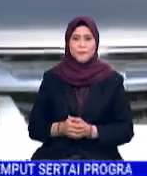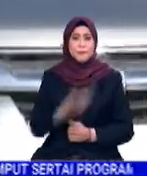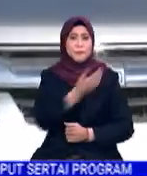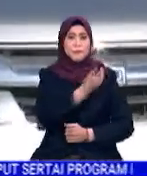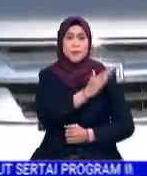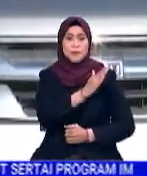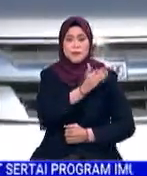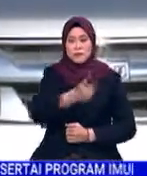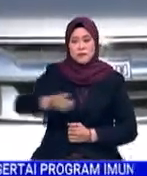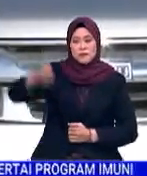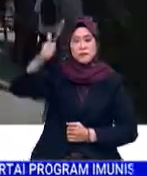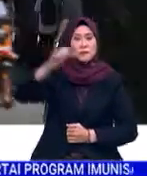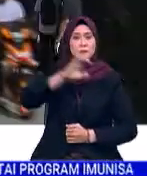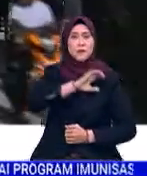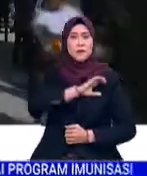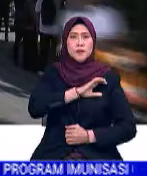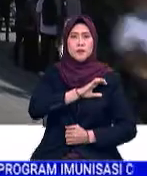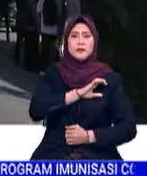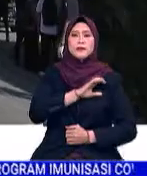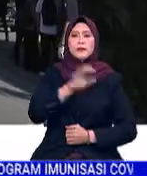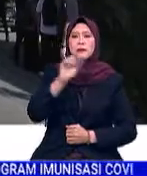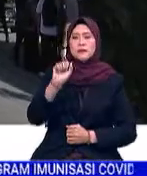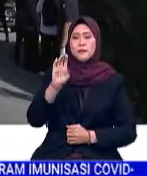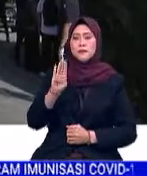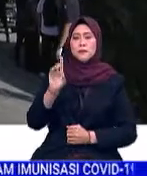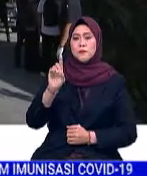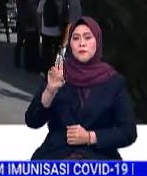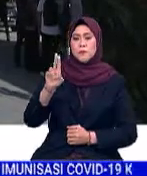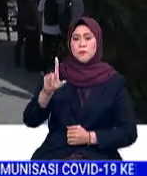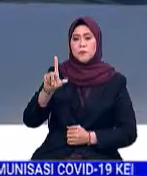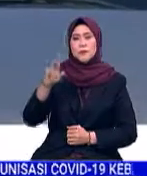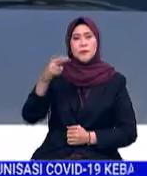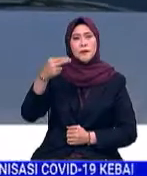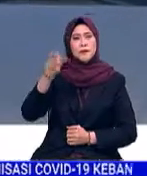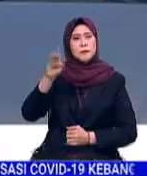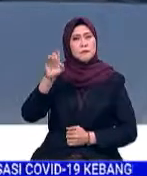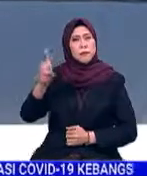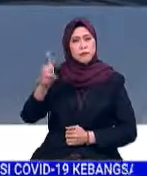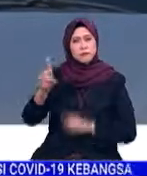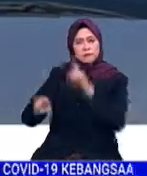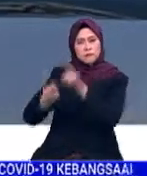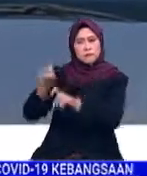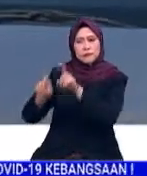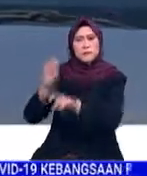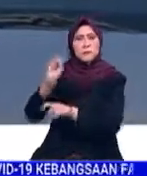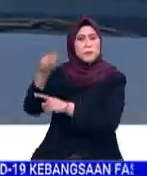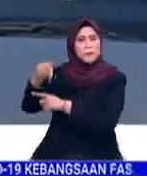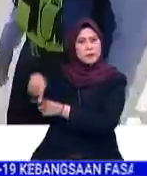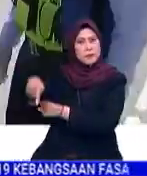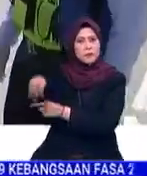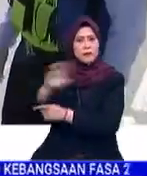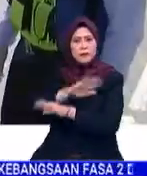Bekas Ketua Polis Negara Tan Sri Abdul Hamid Badul sebelum ini mempersoalkan